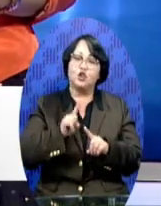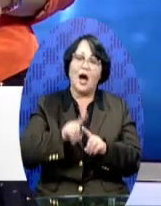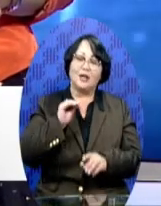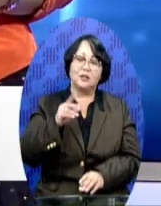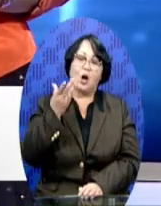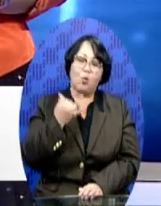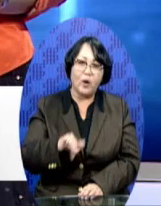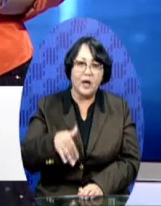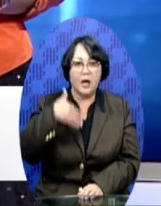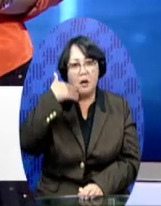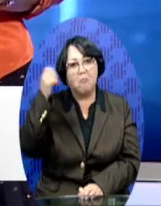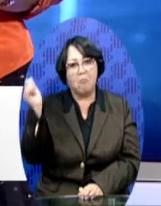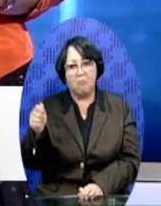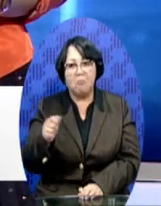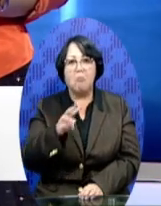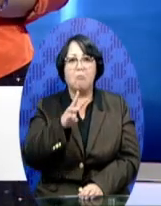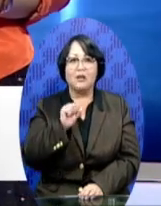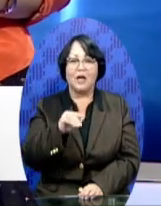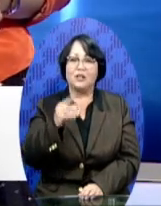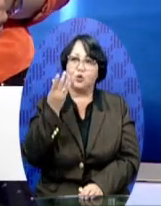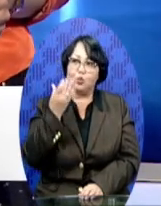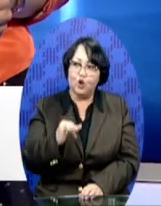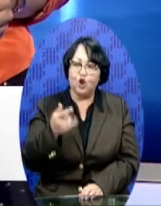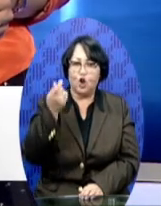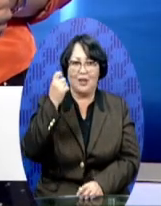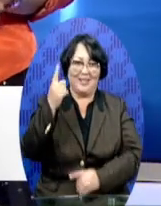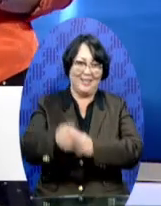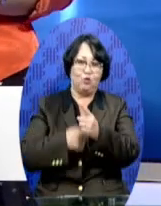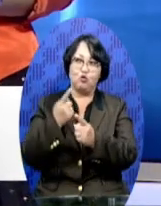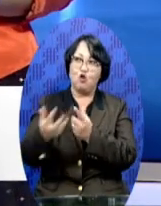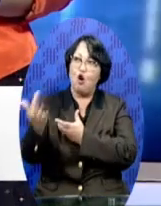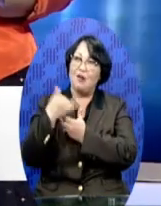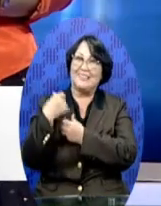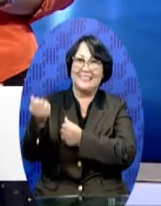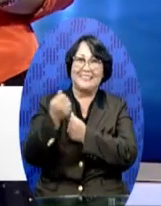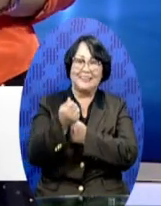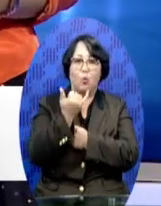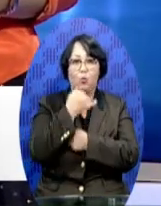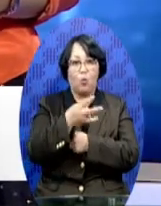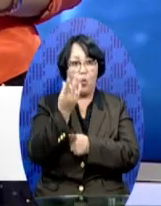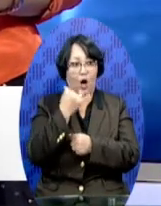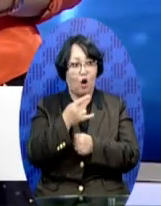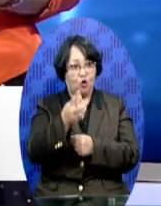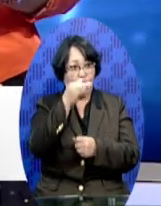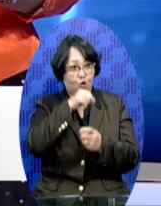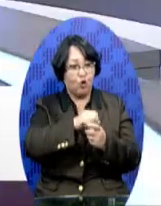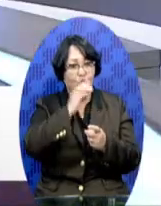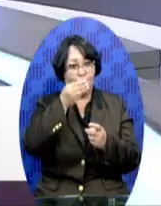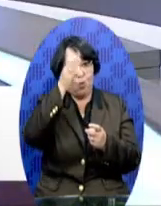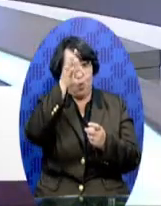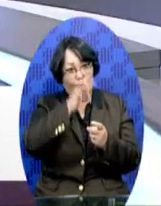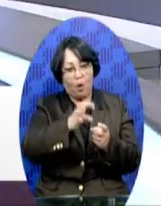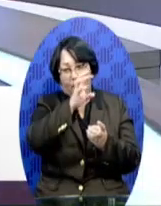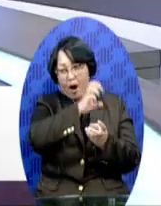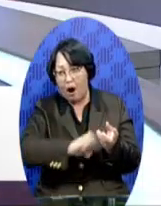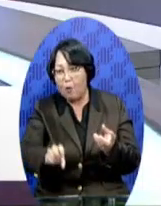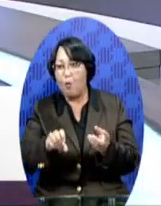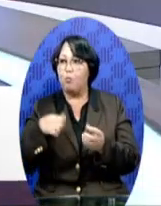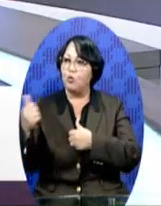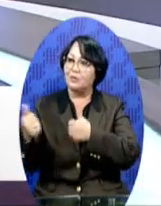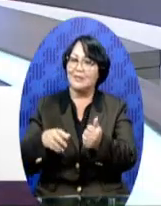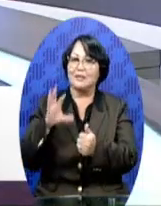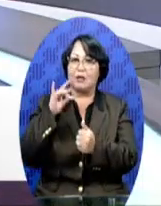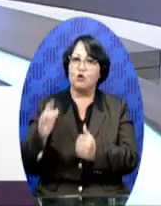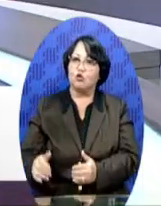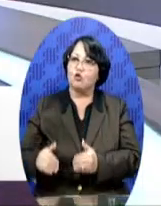хөрөнгө оруулалтыг татах, за уулуурхаагаас орж ирж байгаа хөрөнгө оруулалтын тодорхой хувийг бусад салбарыг хөгжүүлэхэд зарцуулах нь эдийн засгийг